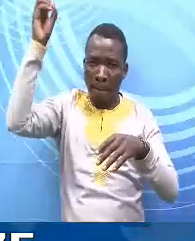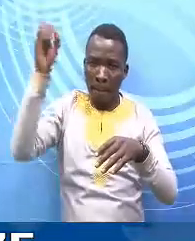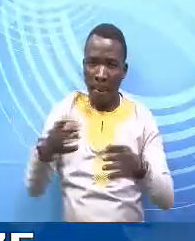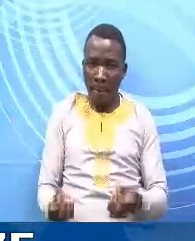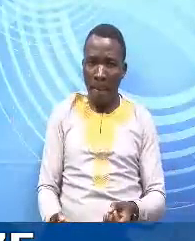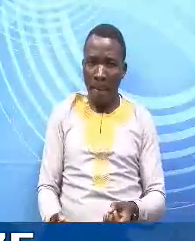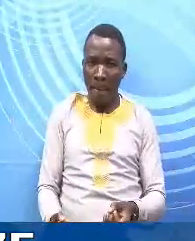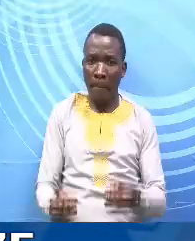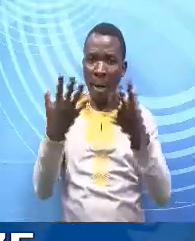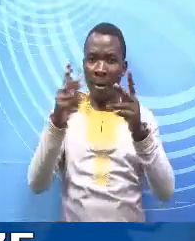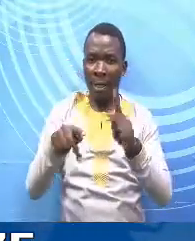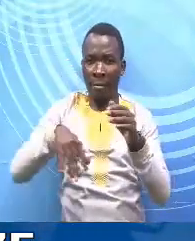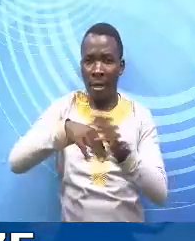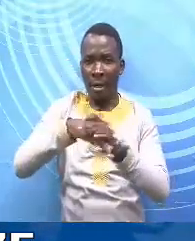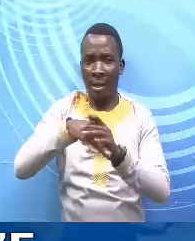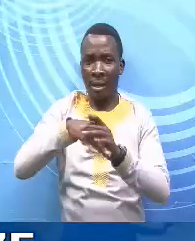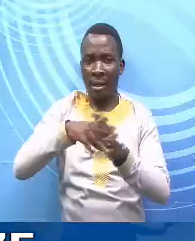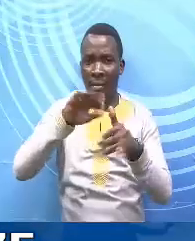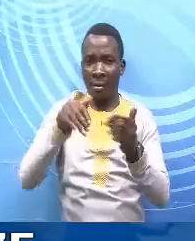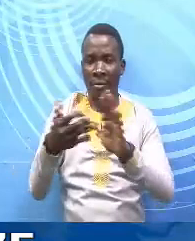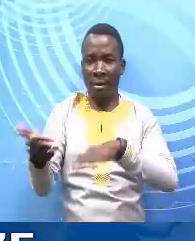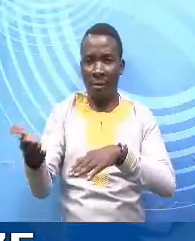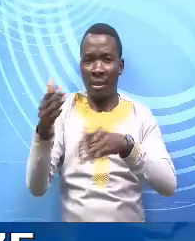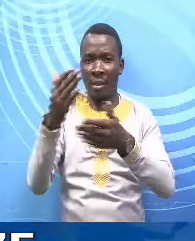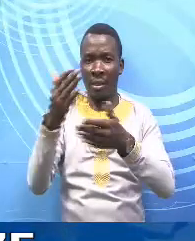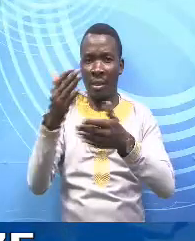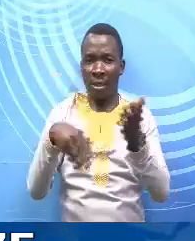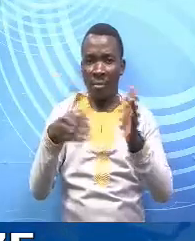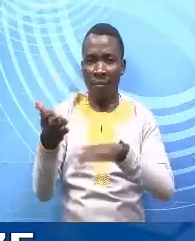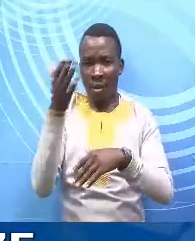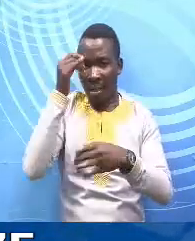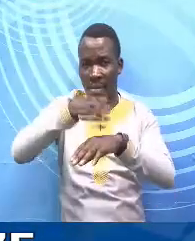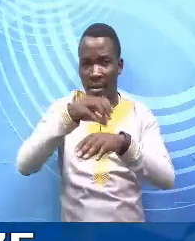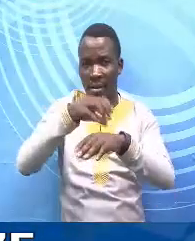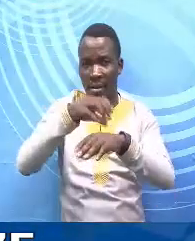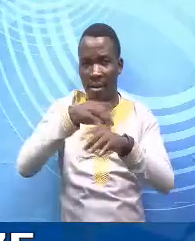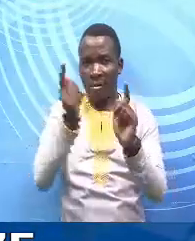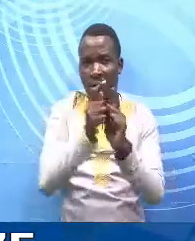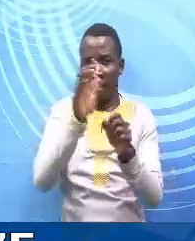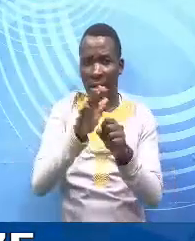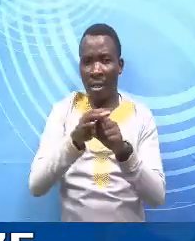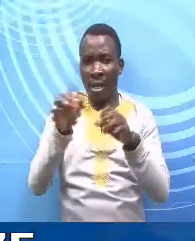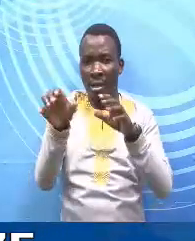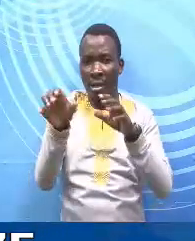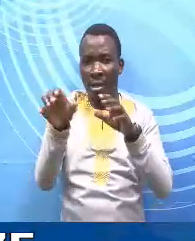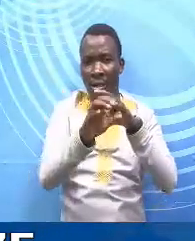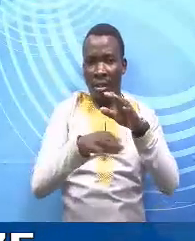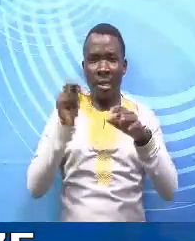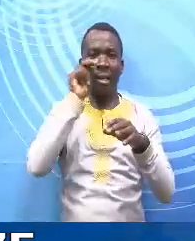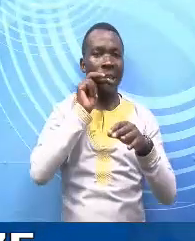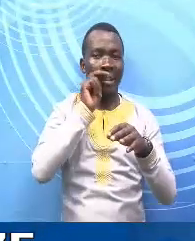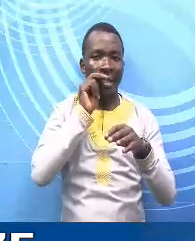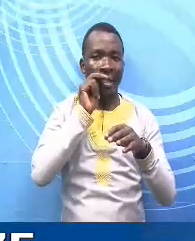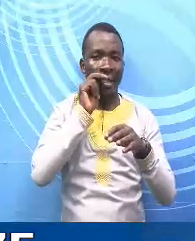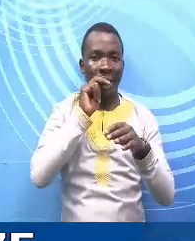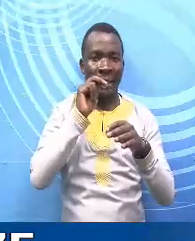ku ikubitiro 4 barapfuye ariko abandi 5 bapfa bazize ibikomere bikomeye bagize mu bice byinshi bya Niger y'abaturage baba